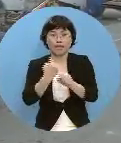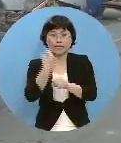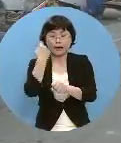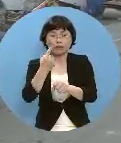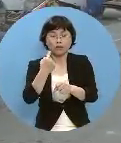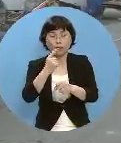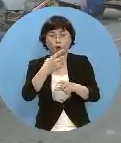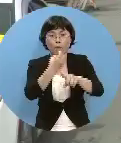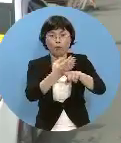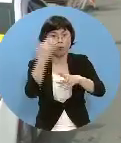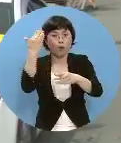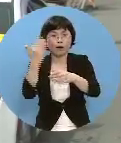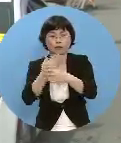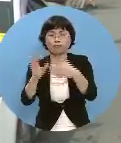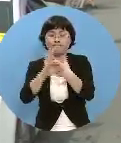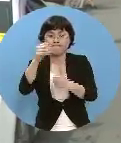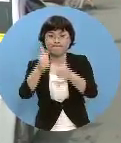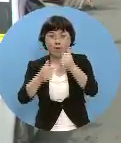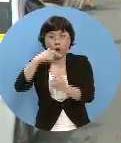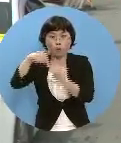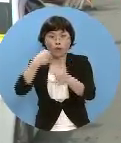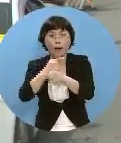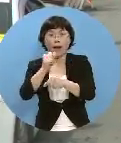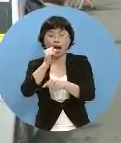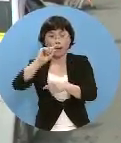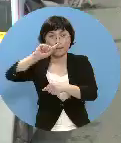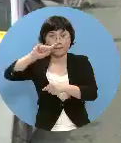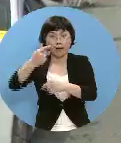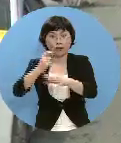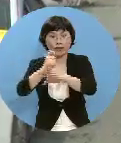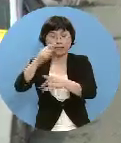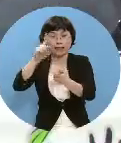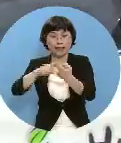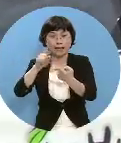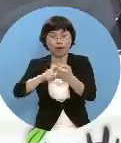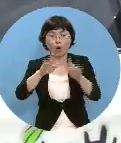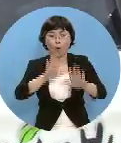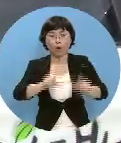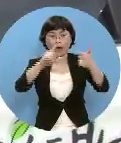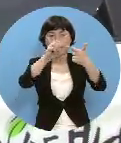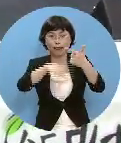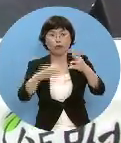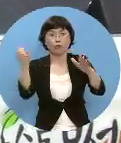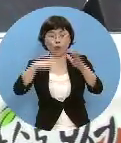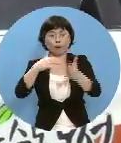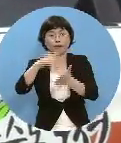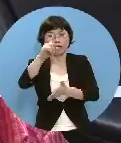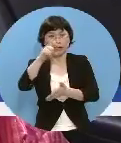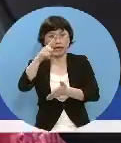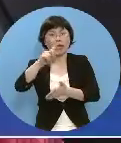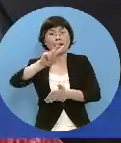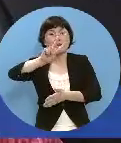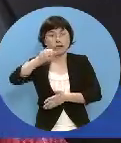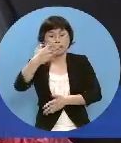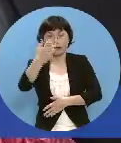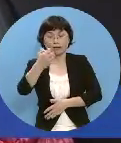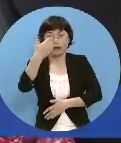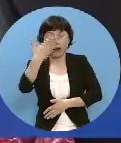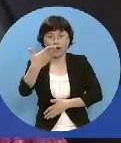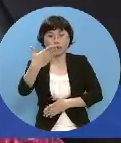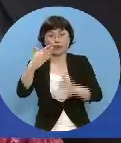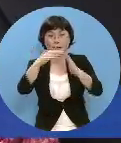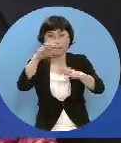지난해 보성군과 화순군에서 시범 운행된 100원 택시는 올해 나주시 등 11개 시군 249개